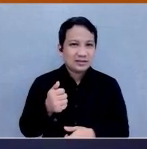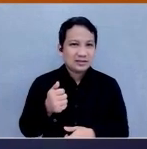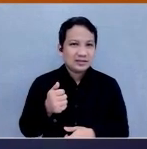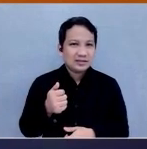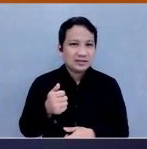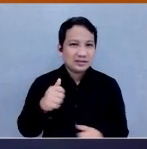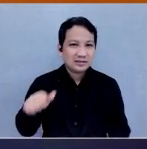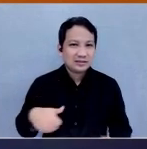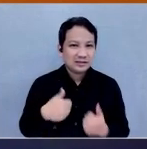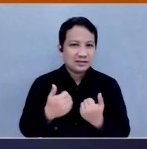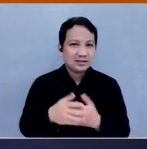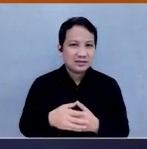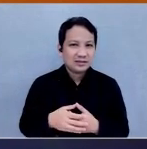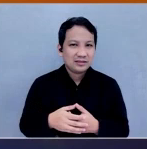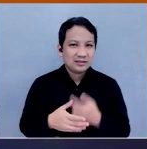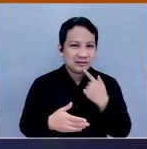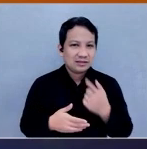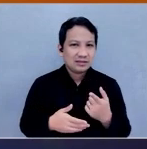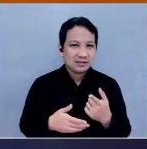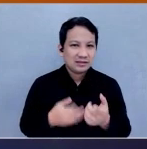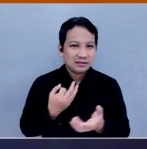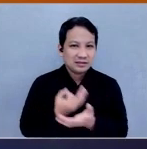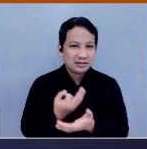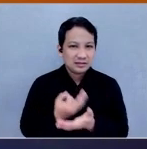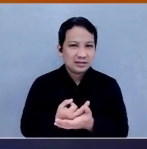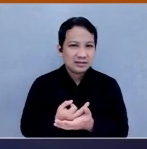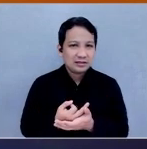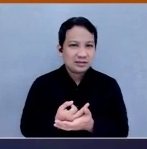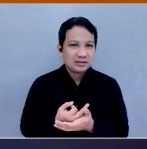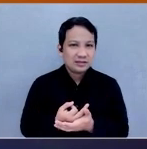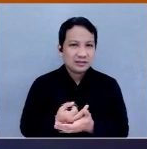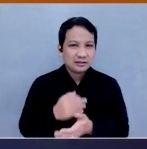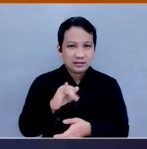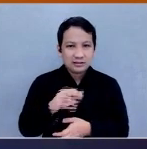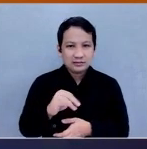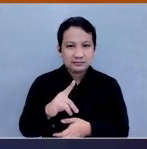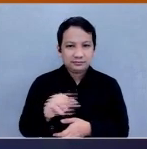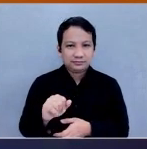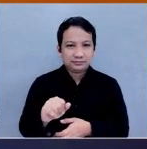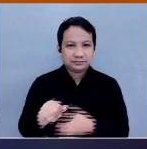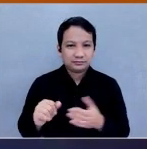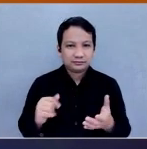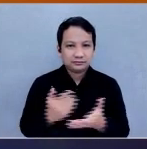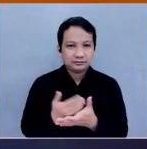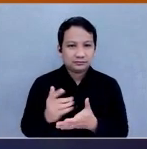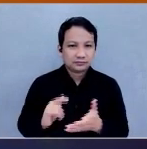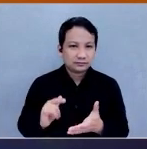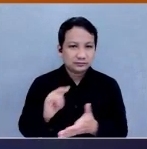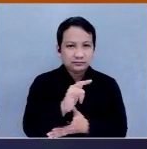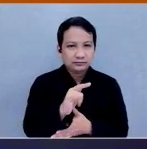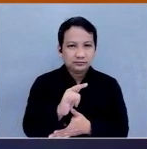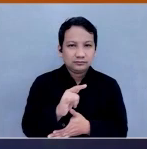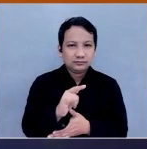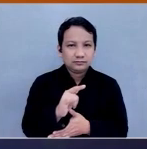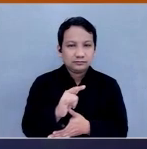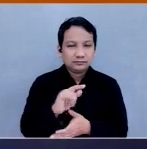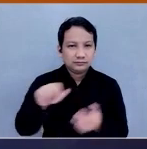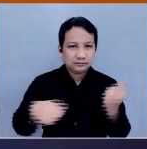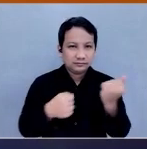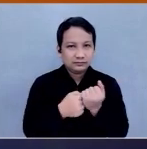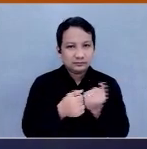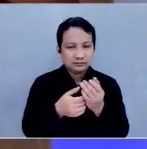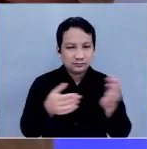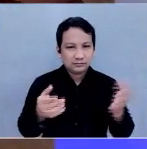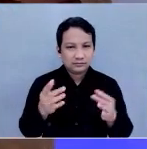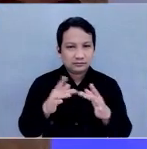ay medyo financial kasi as an indie band, hindi masyadong like, wala kami masyadong support financially.